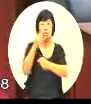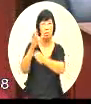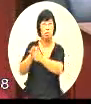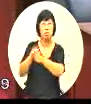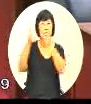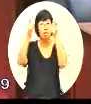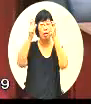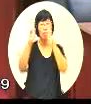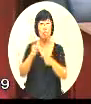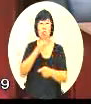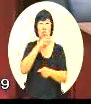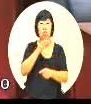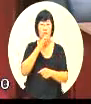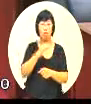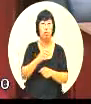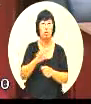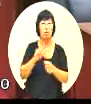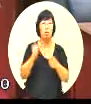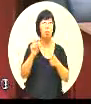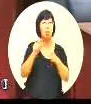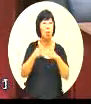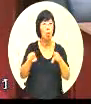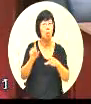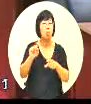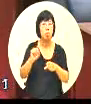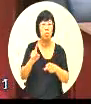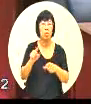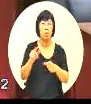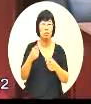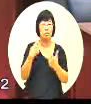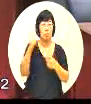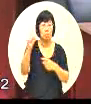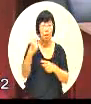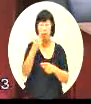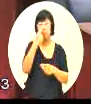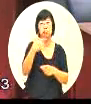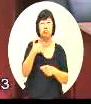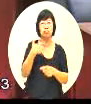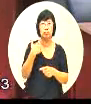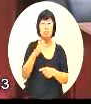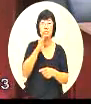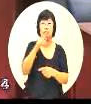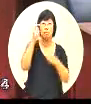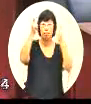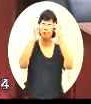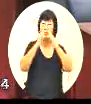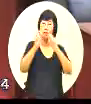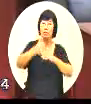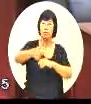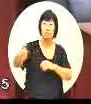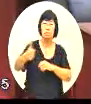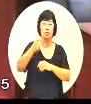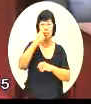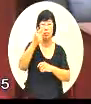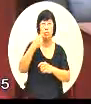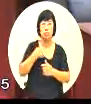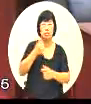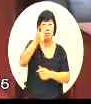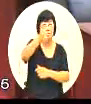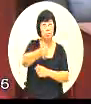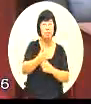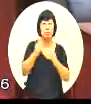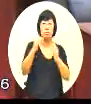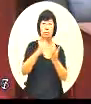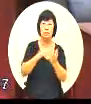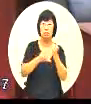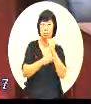是为什么不公？他一定有原因嘛。那有一些不是我能了解，我也跟市长报告，我是高雄市议员，我没有办法到立法院去。但